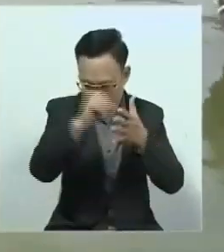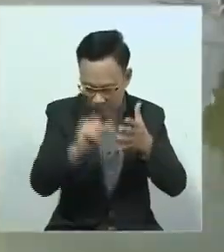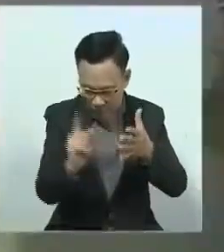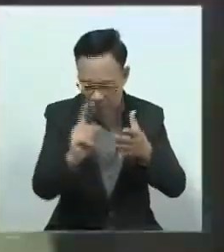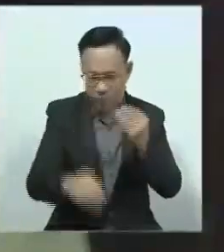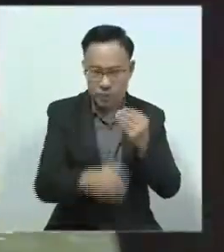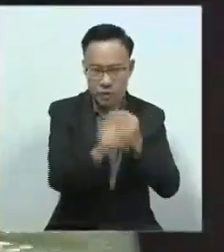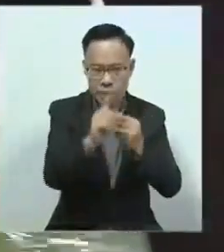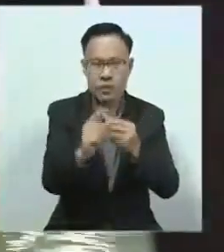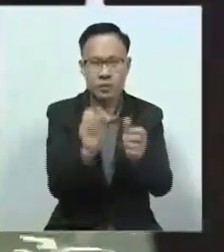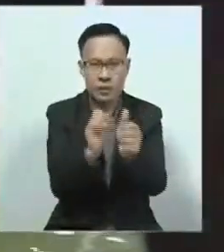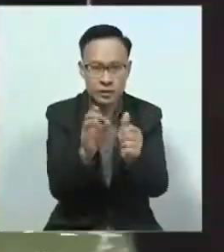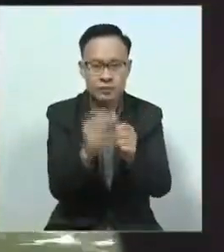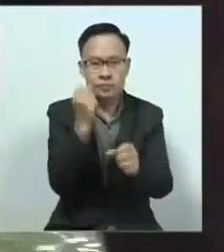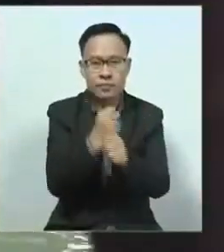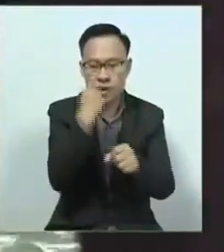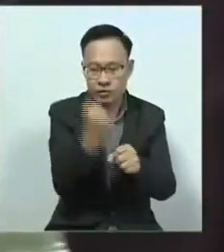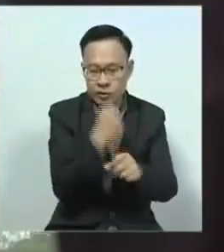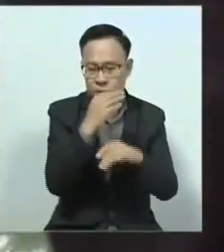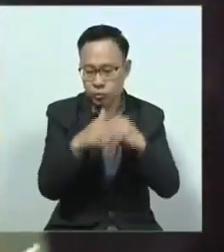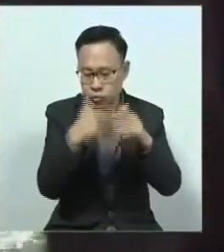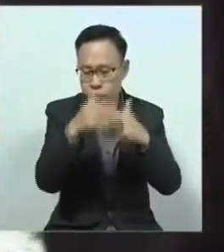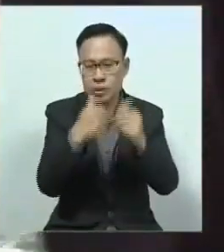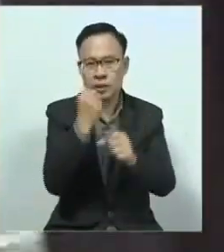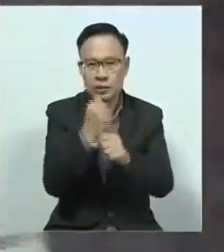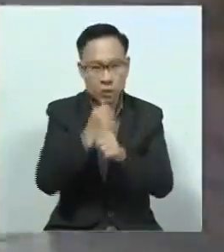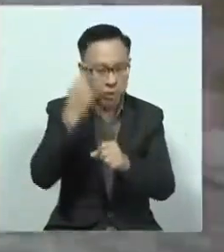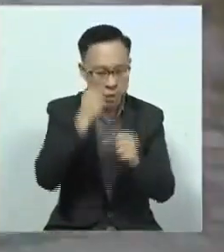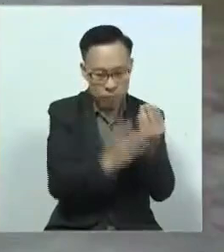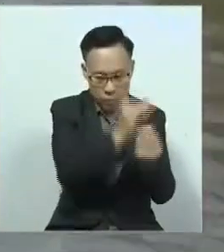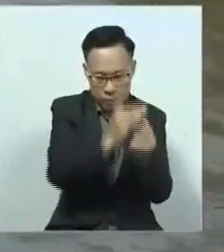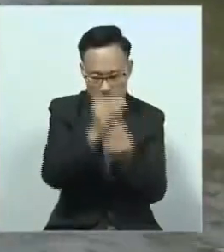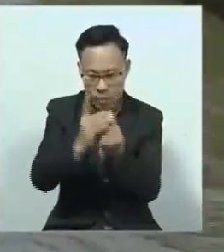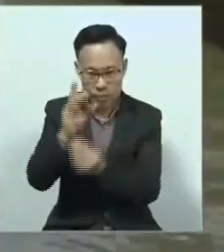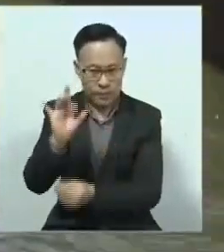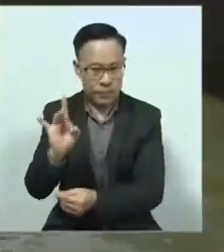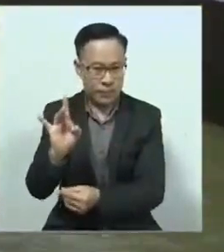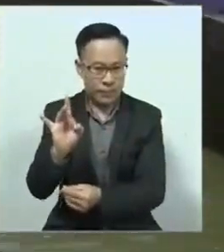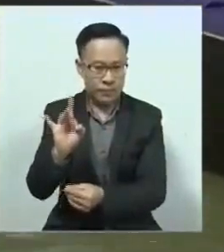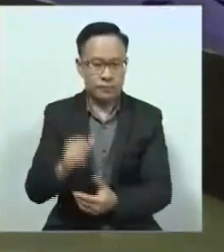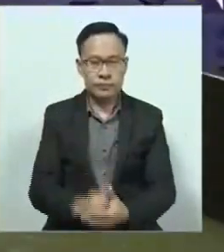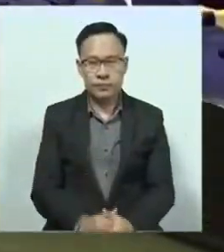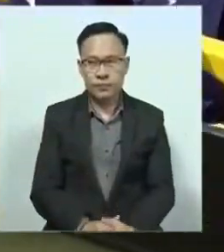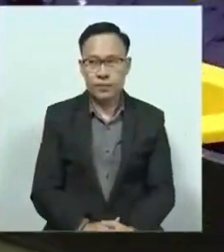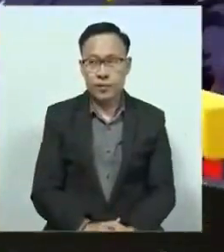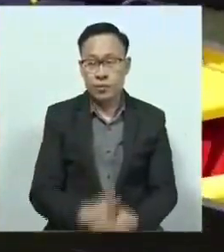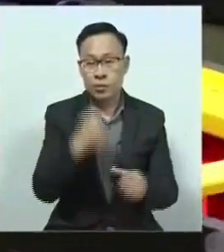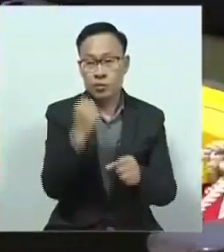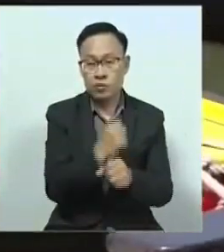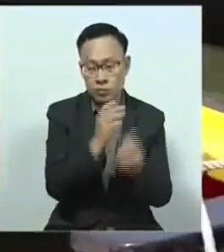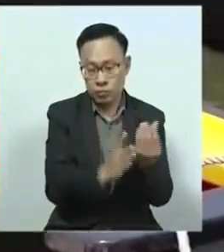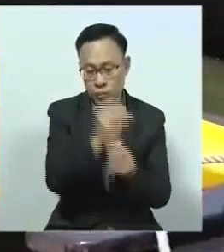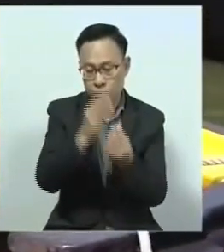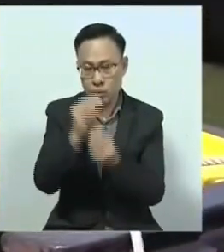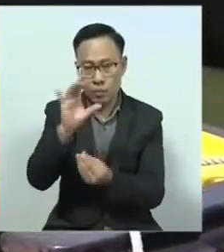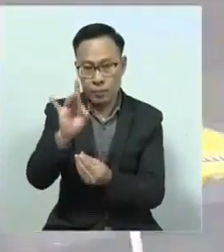วก็ฝึกซ้อมกันนะครับแต่เรียกว่าซ้อมย่อย แบบนี้คือไปเรื่อยๆ8ครั้ง หลังจากซ้อมย่อย8ครั้งแล้วก็